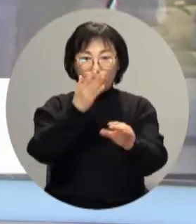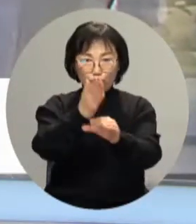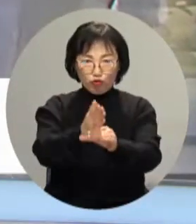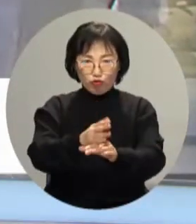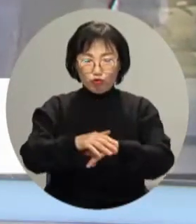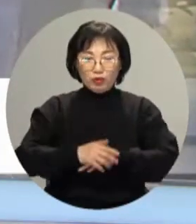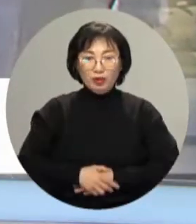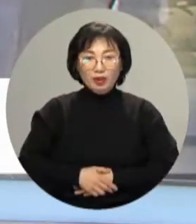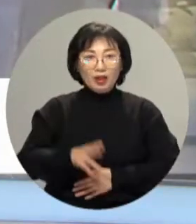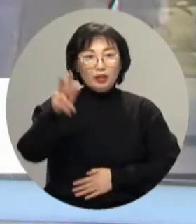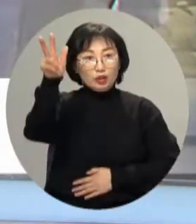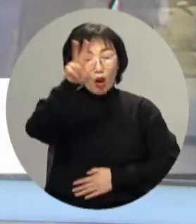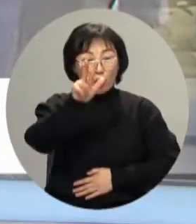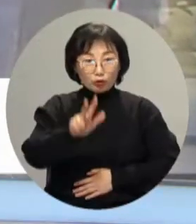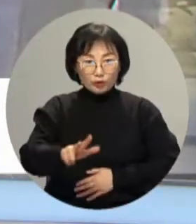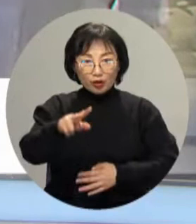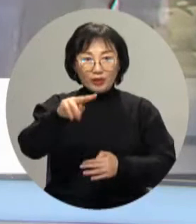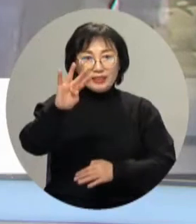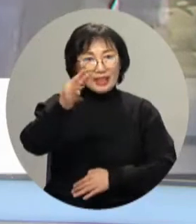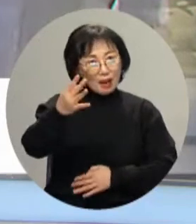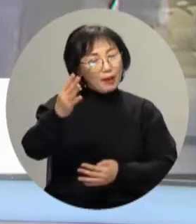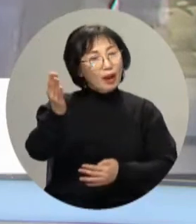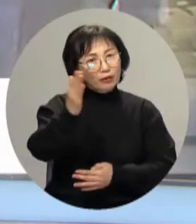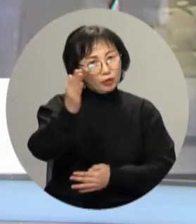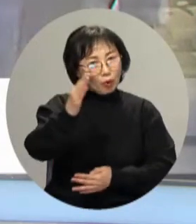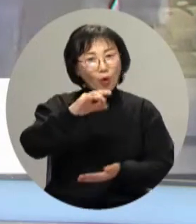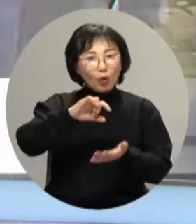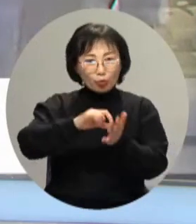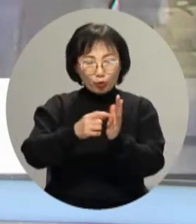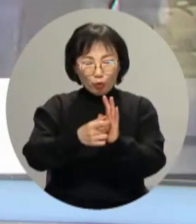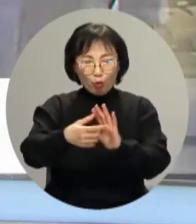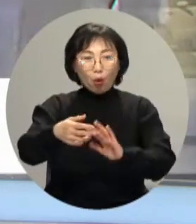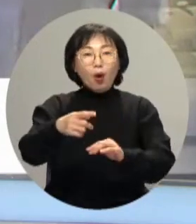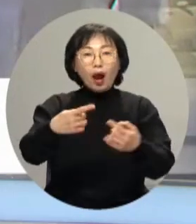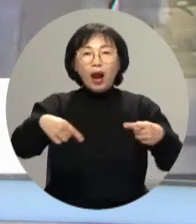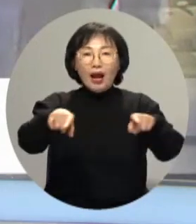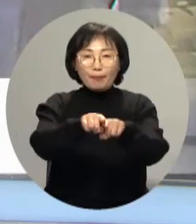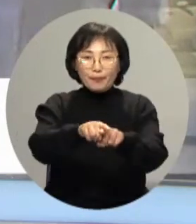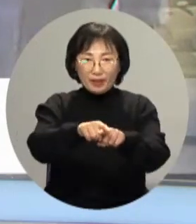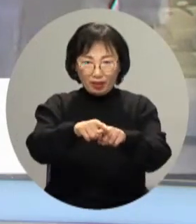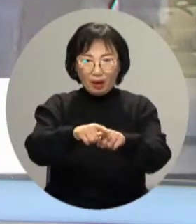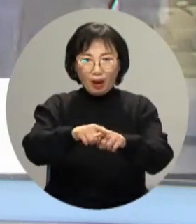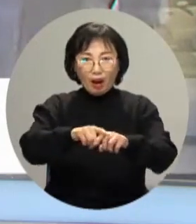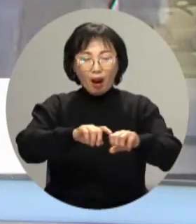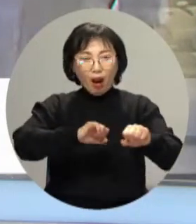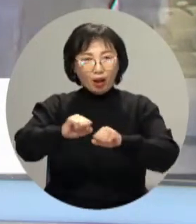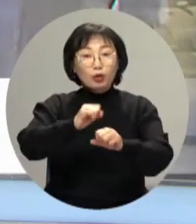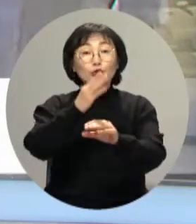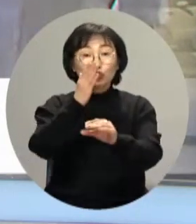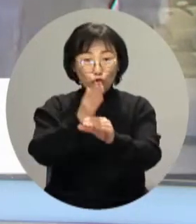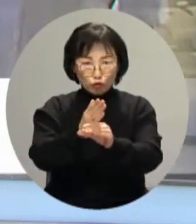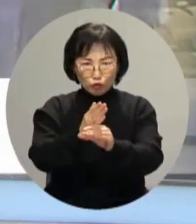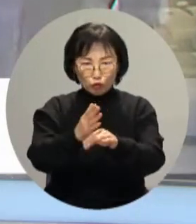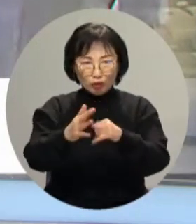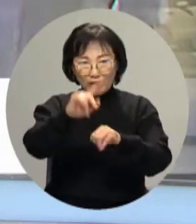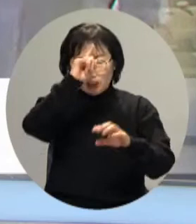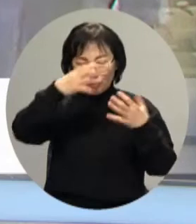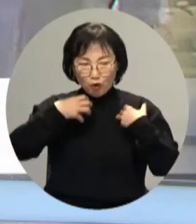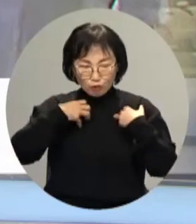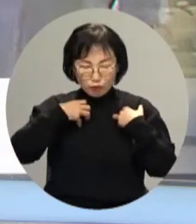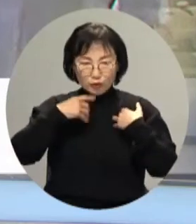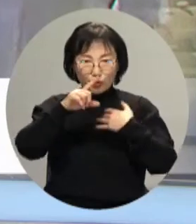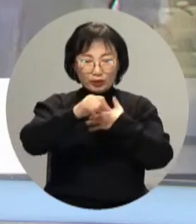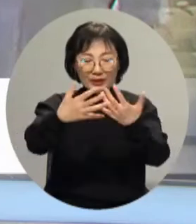있습니다 전국적으로도 사직 선언이 이어지면서 단체행동의 신호탄이 되고 있는데요 정부와 지자체는